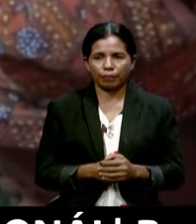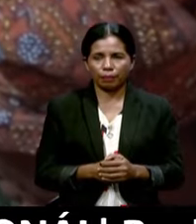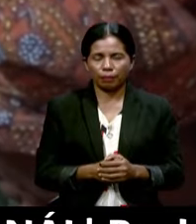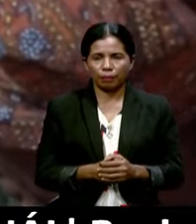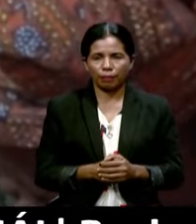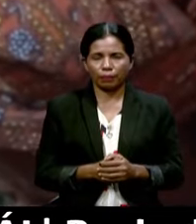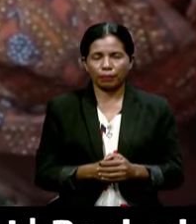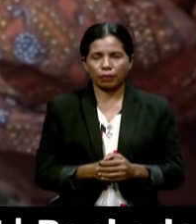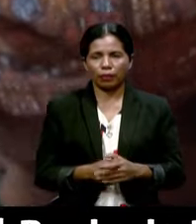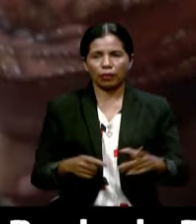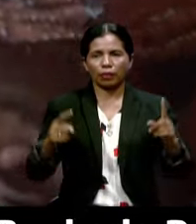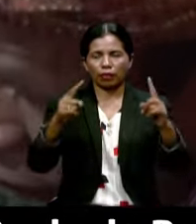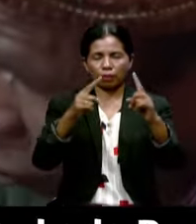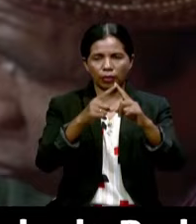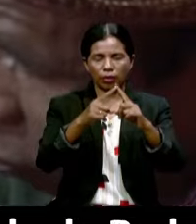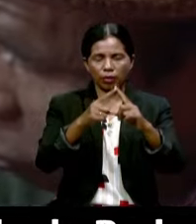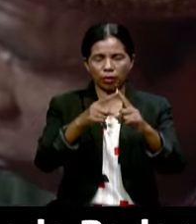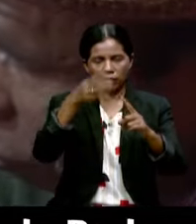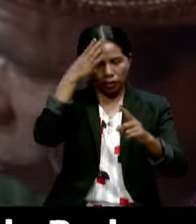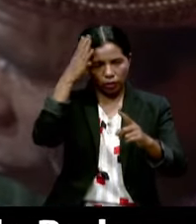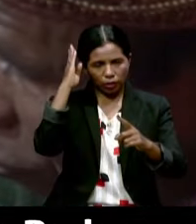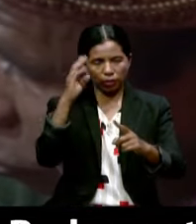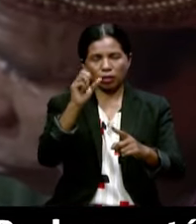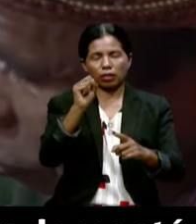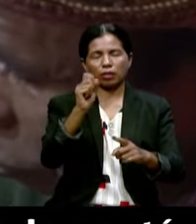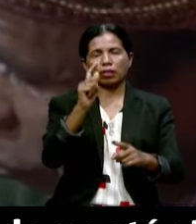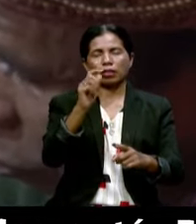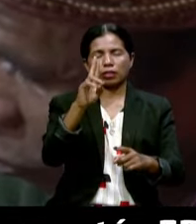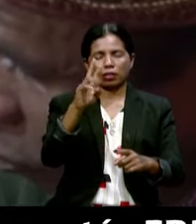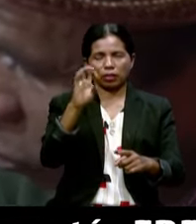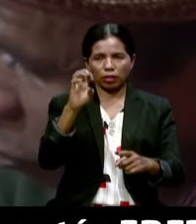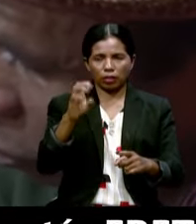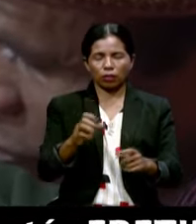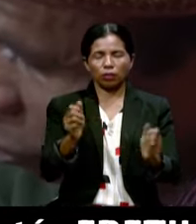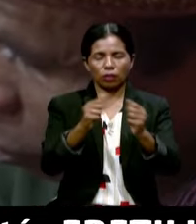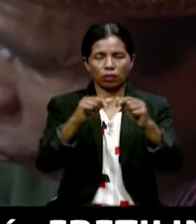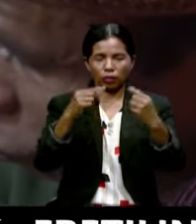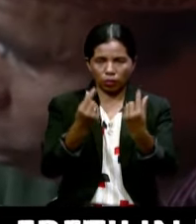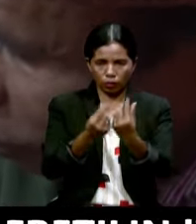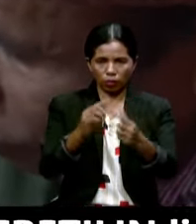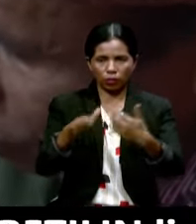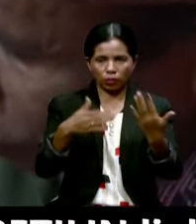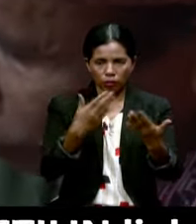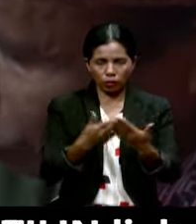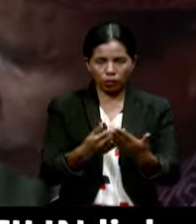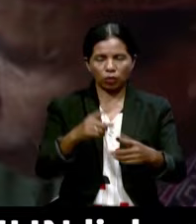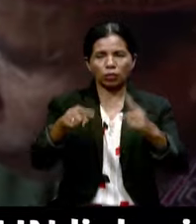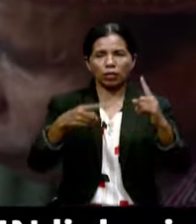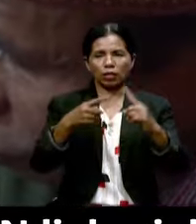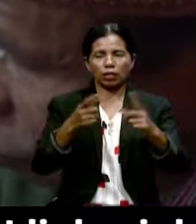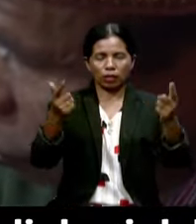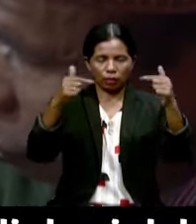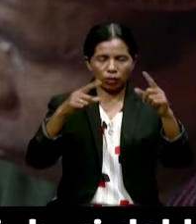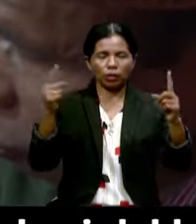ba na istik konya community ba tomak Nabe wan hira kita to